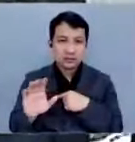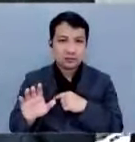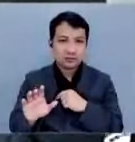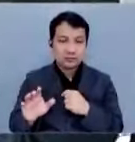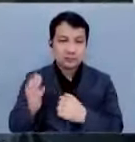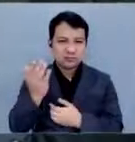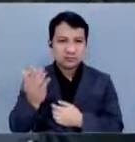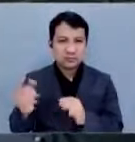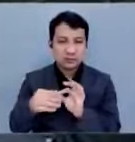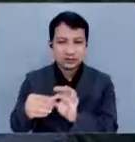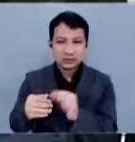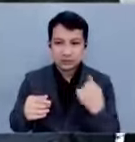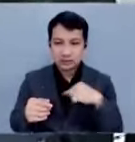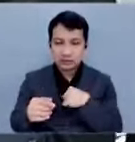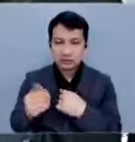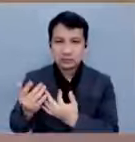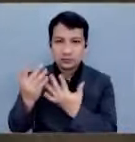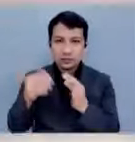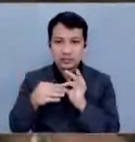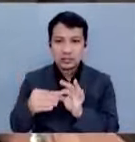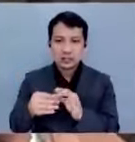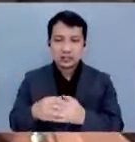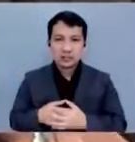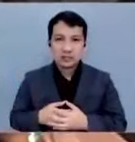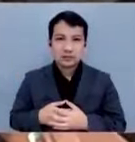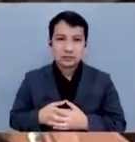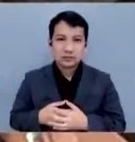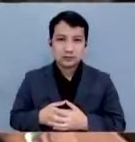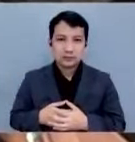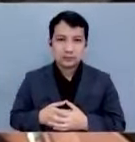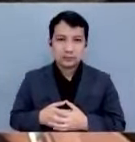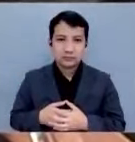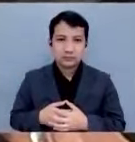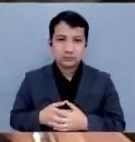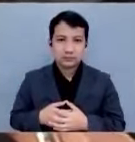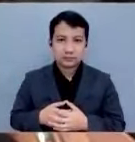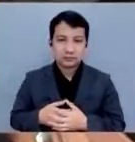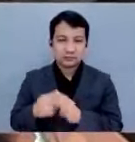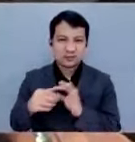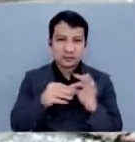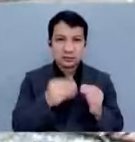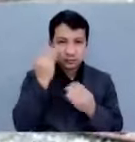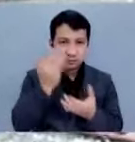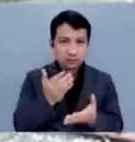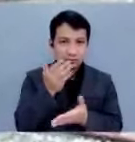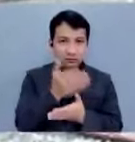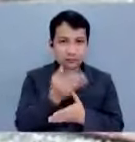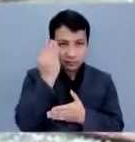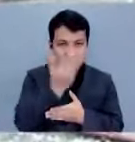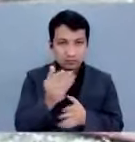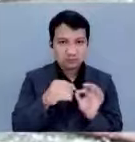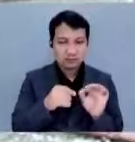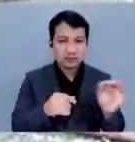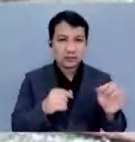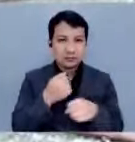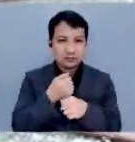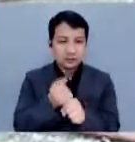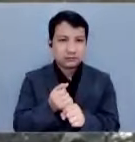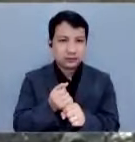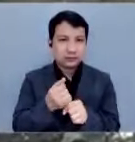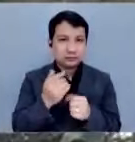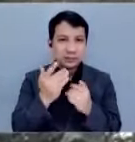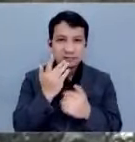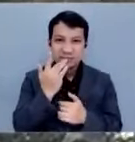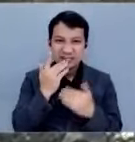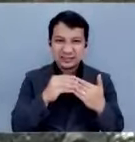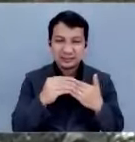ginamit ng mga bombero sa pag-apula. Nahirapan po tayo sa pag-apula ng apoy dahil pabalik-balik po ito. Paggawaan po ito ng plastic, kaya